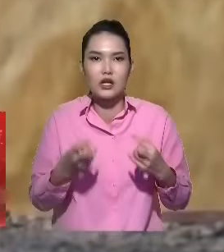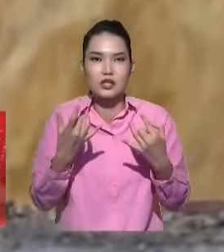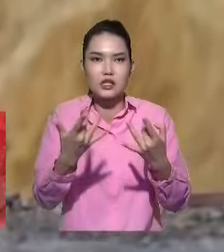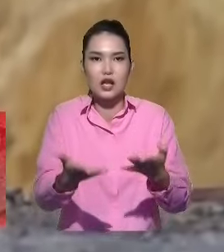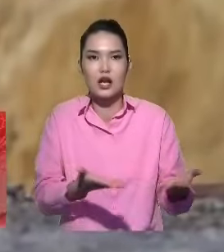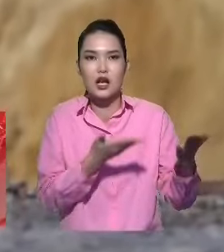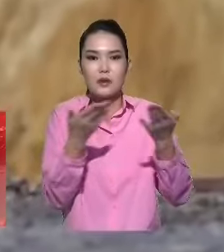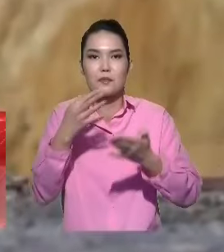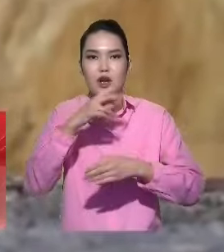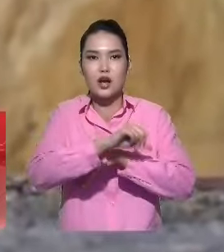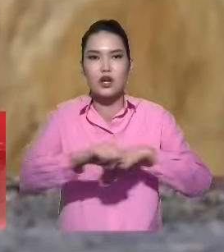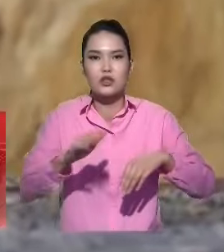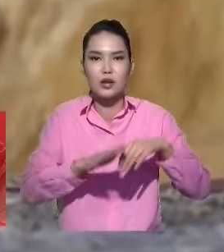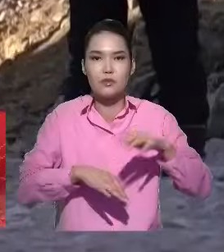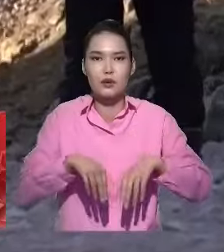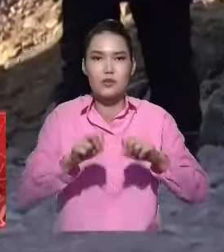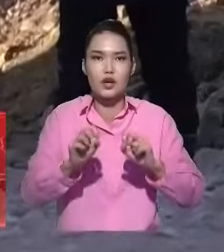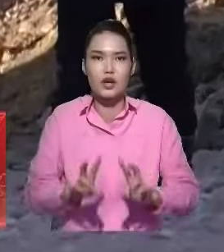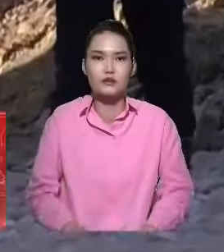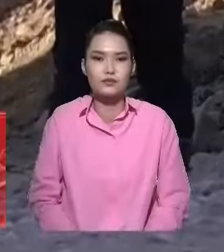на привлечении зарубежных специалистов.